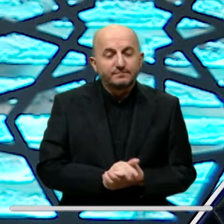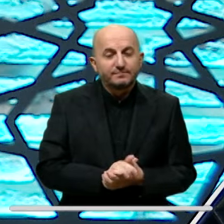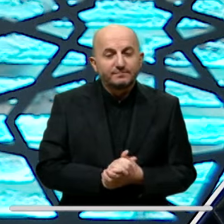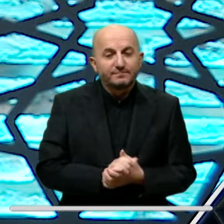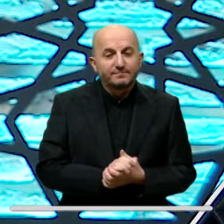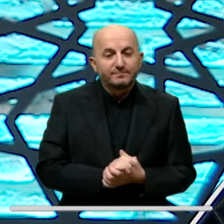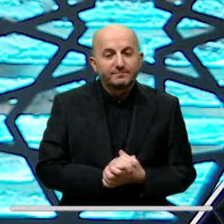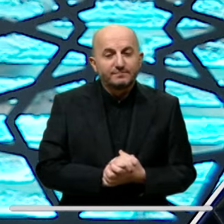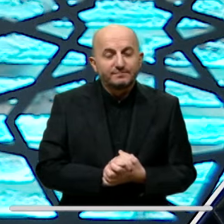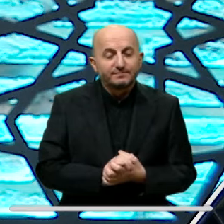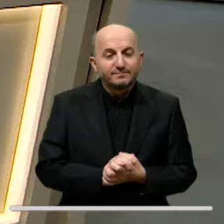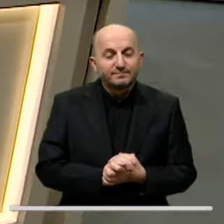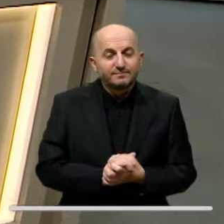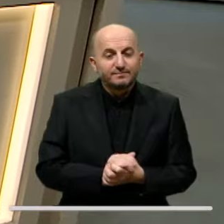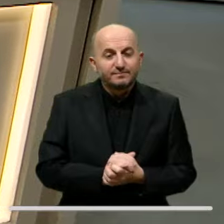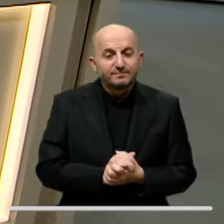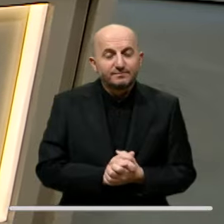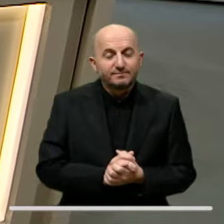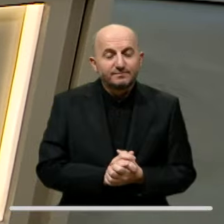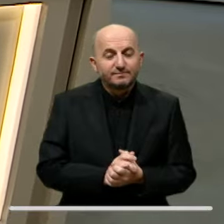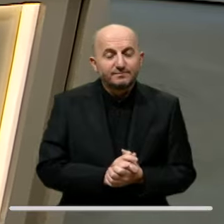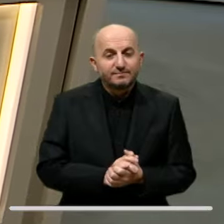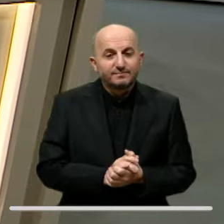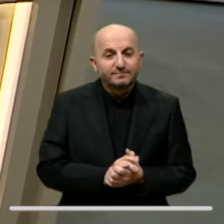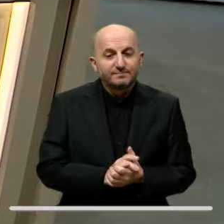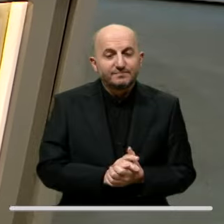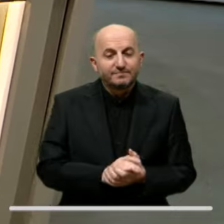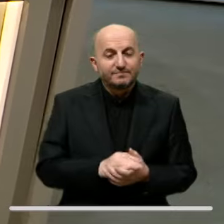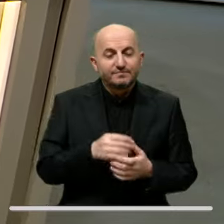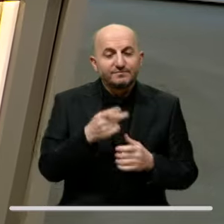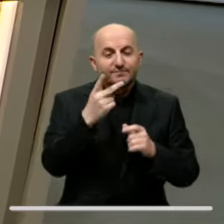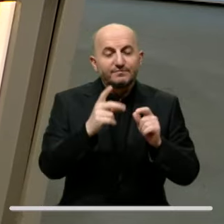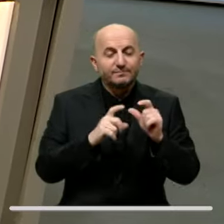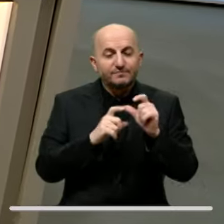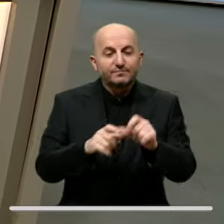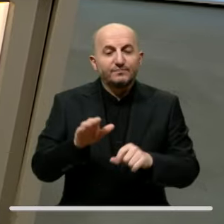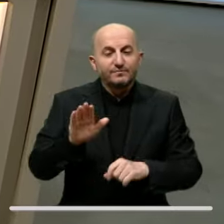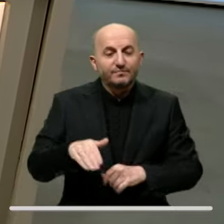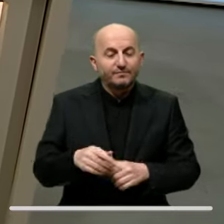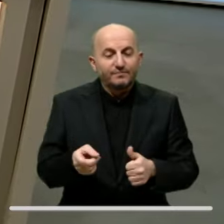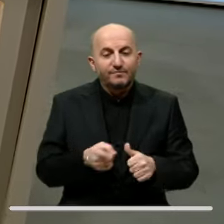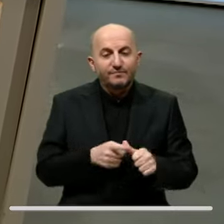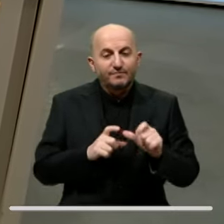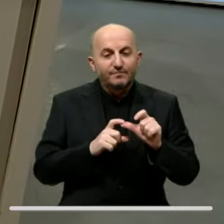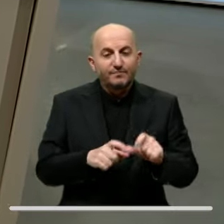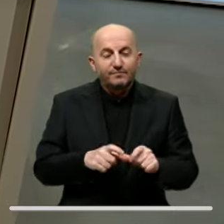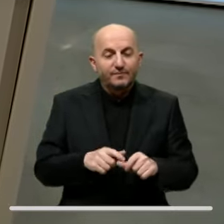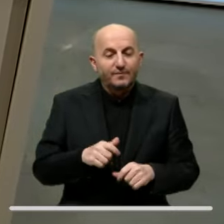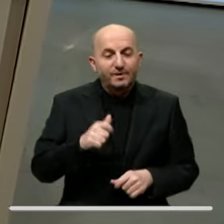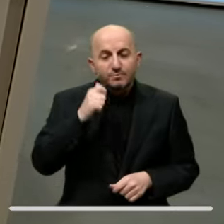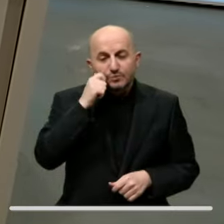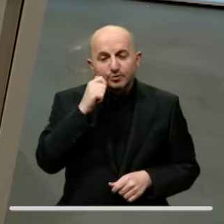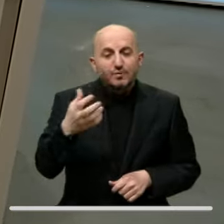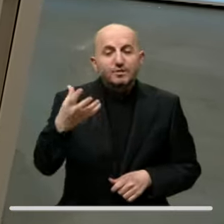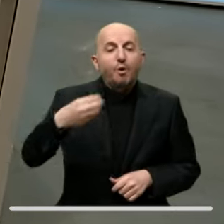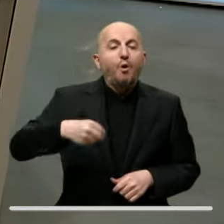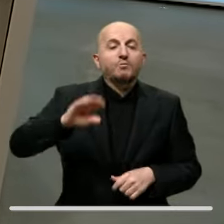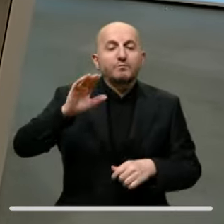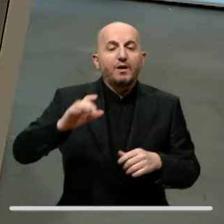oldum. Allah razı olsun. Buyurun. Allah razı olsun. Hocam iki sorum var. Peki. Birinci sorum gayrimüslim ülkelerde